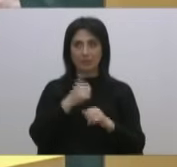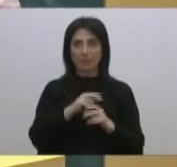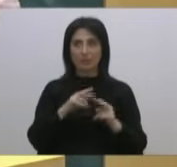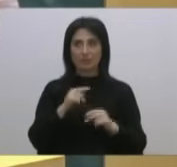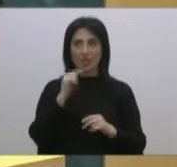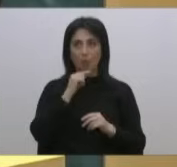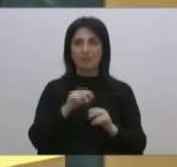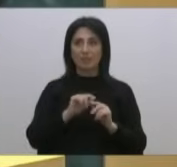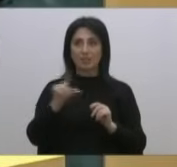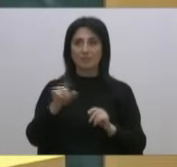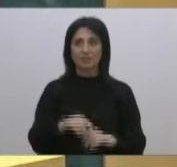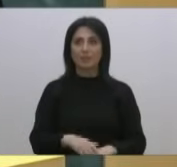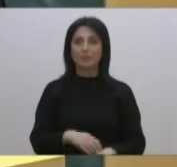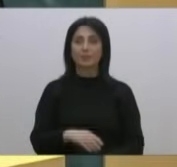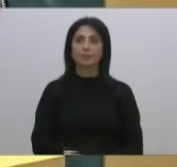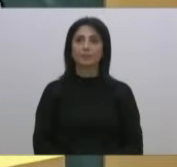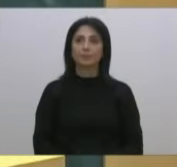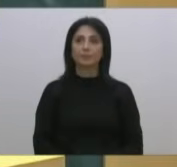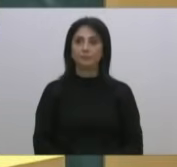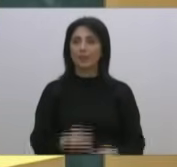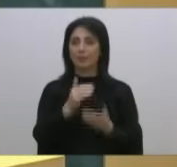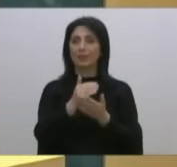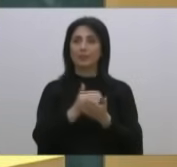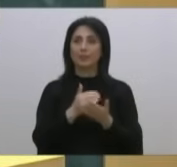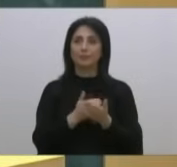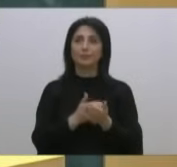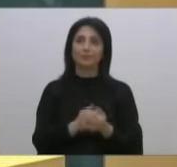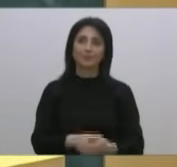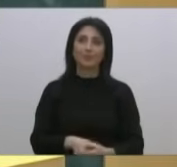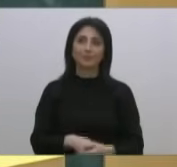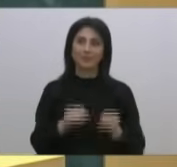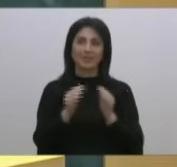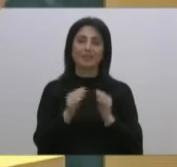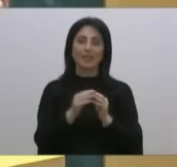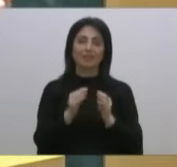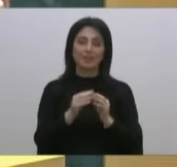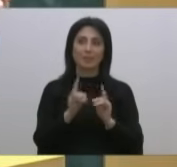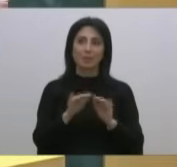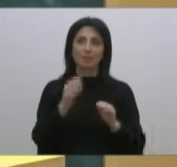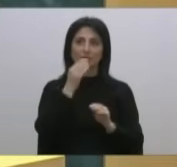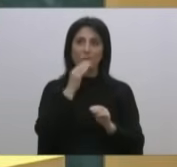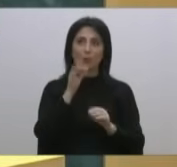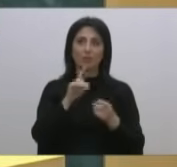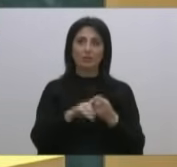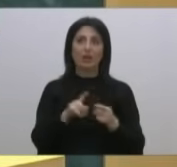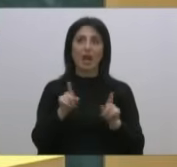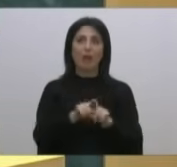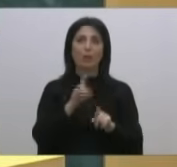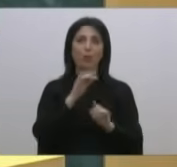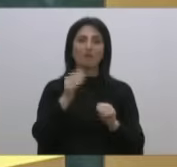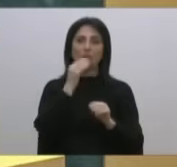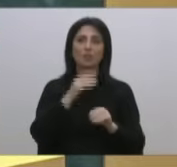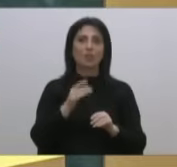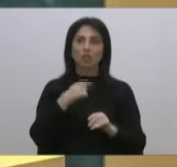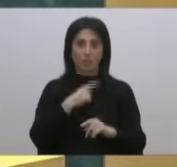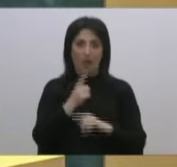de gadaol, economicul zdaze. Zegi, mindodam, etcoro, igve, bauștau cu eba standa ca și rebi, disi amboben, bauștau cu eba